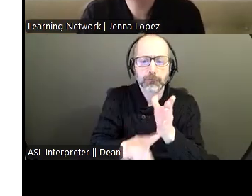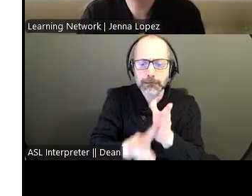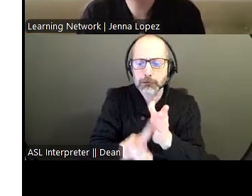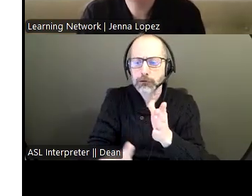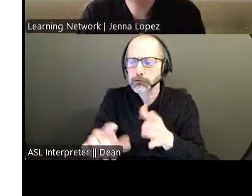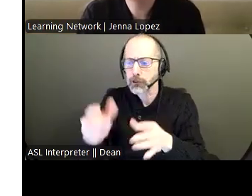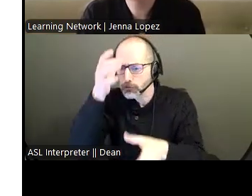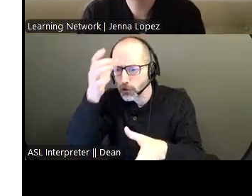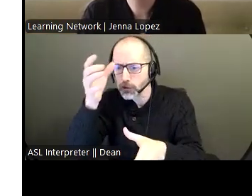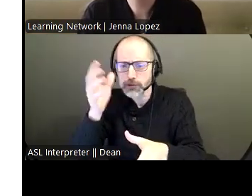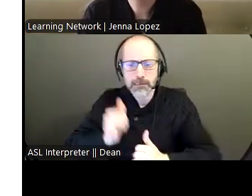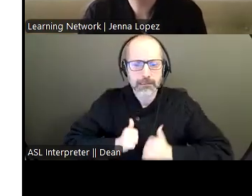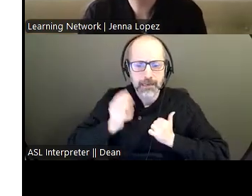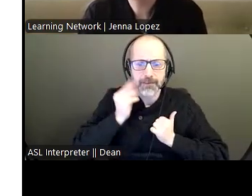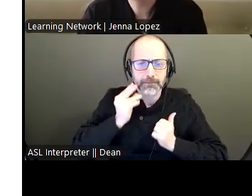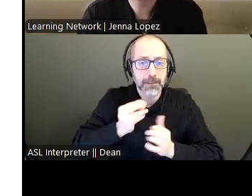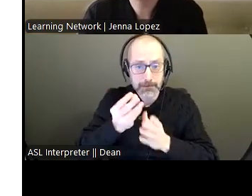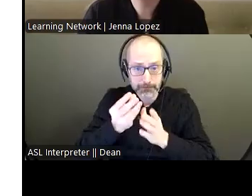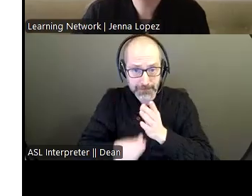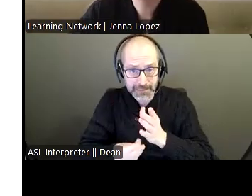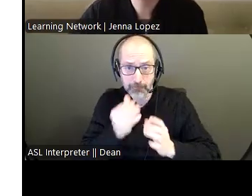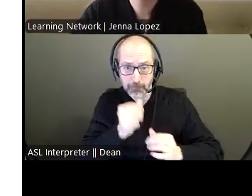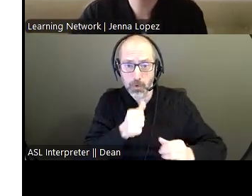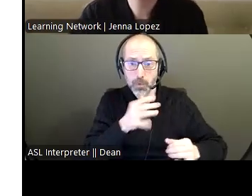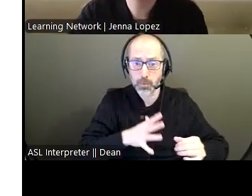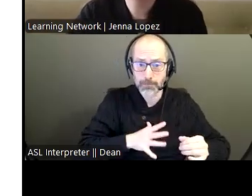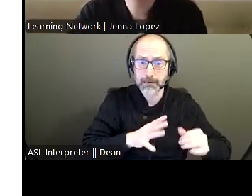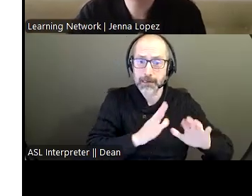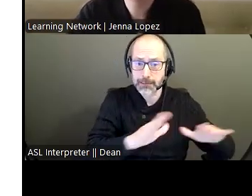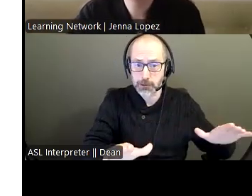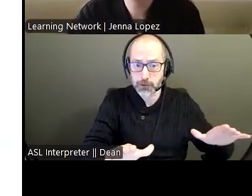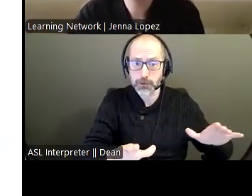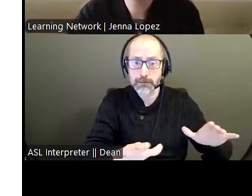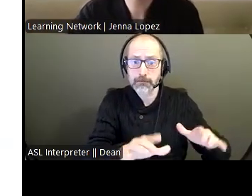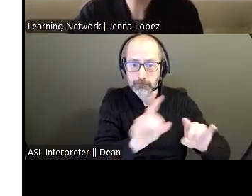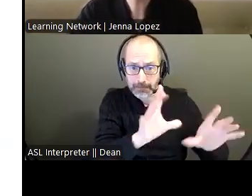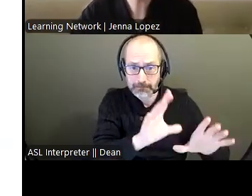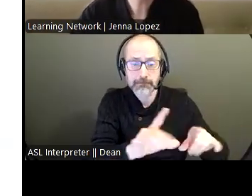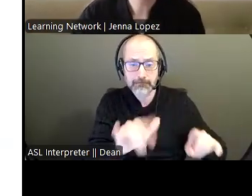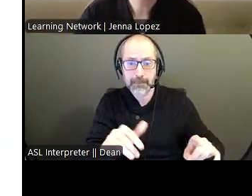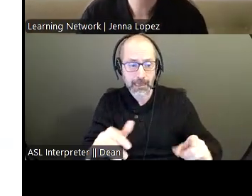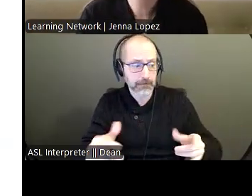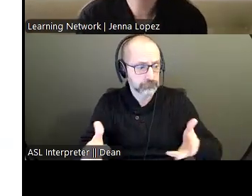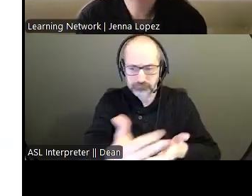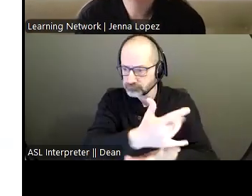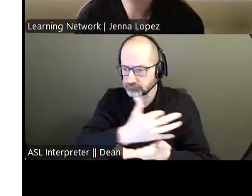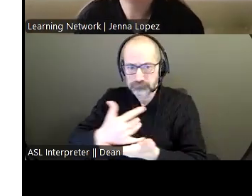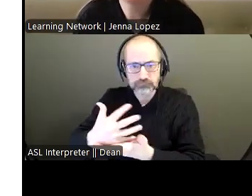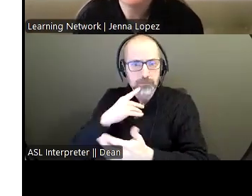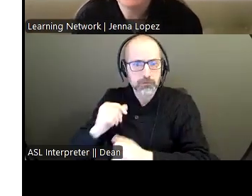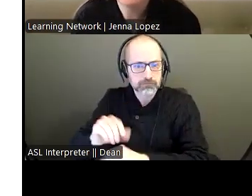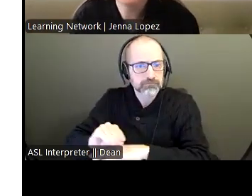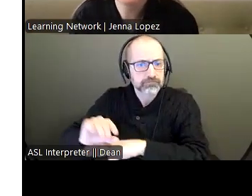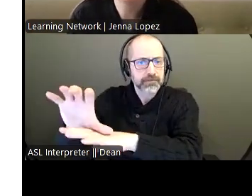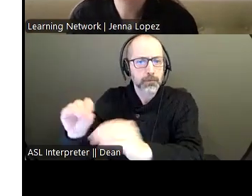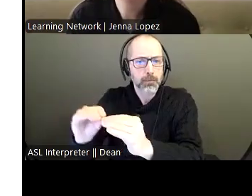violence sexiste, les connaissances issues de la pratique et les expériences vécues, renforçant ainsi les capacités du secteur et du mouvement de lutte contre